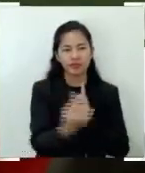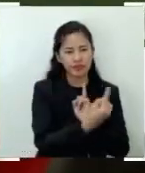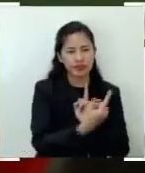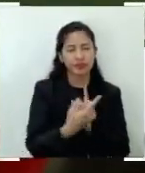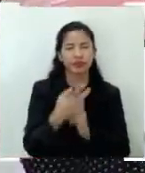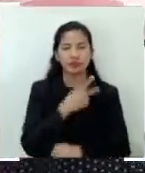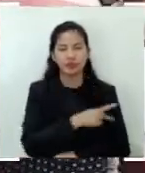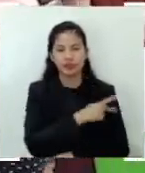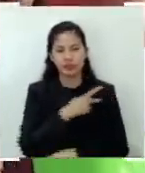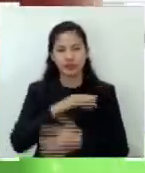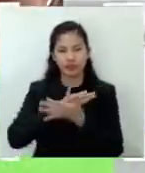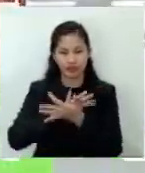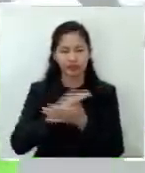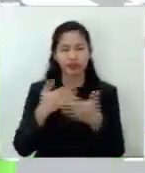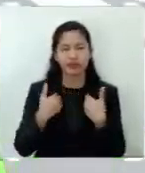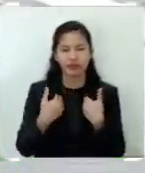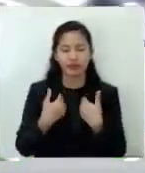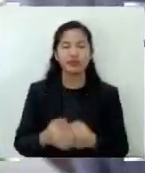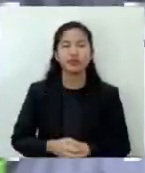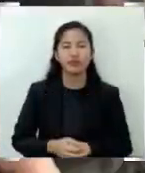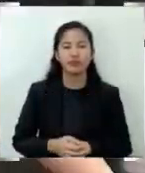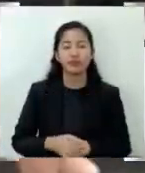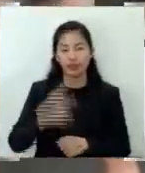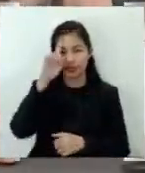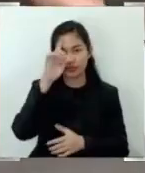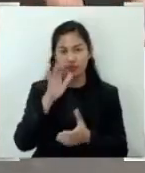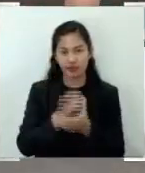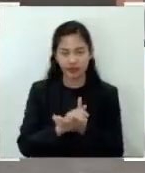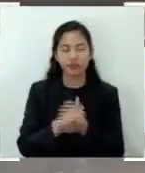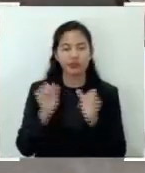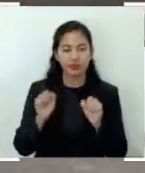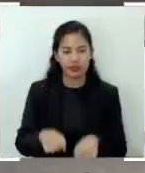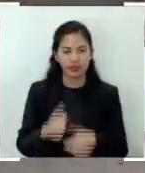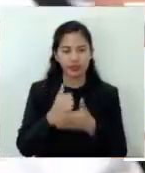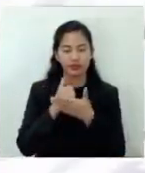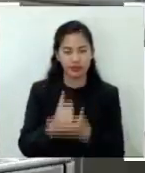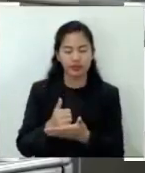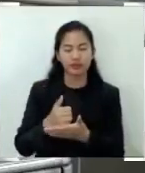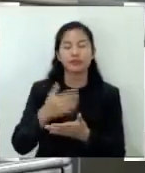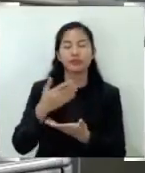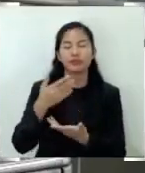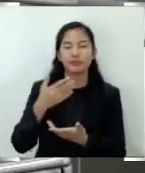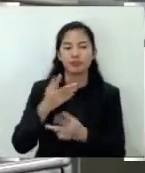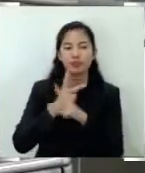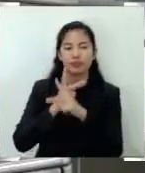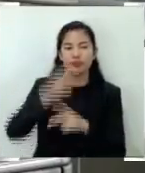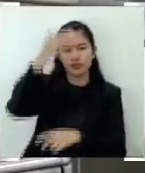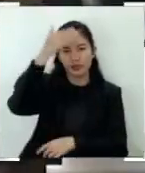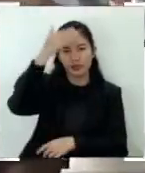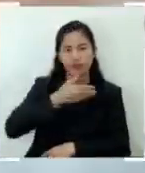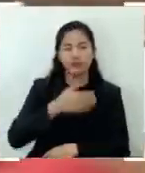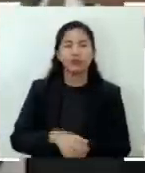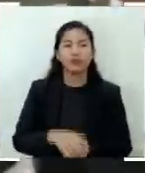COVID positive. Naniniwala siyang malaki ang naitutulong ng pagsuot ng face shield lalo na sa mga enclosed